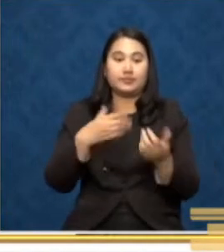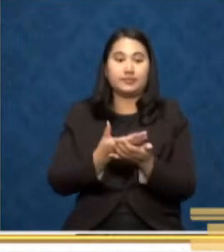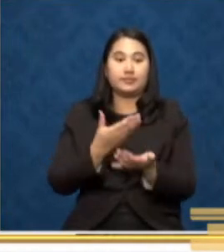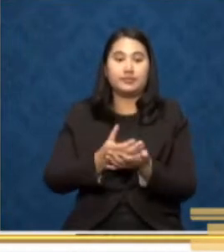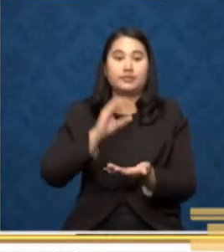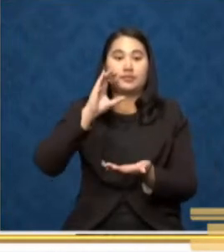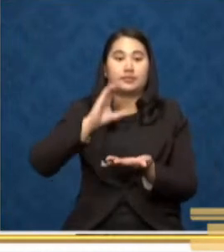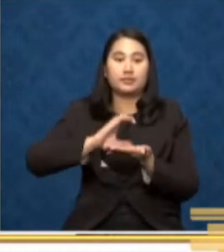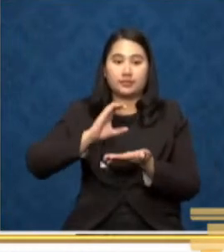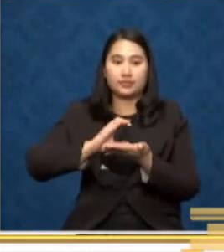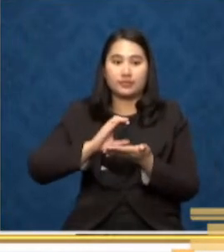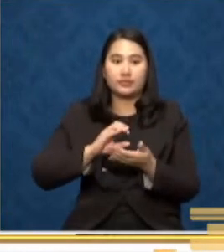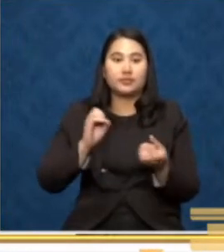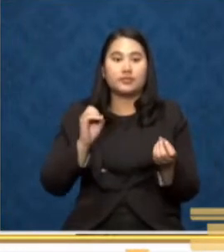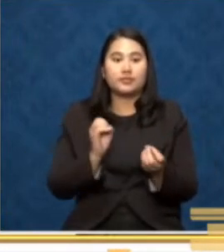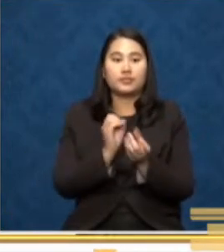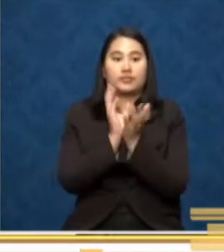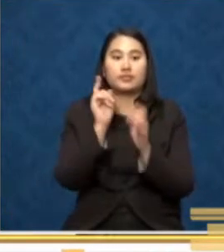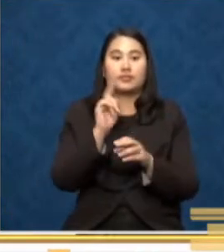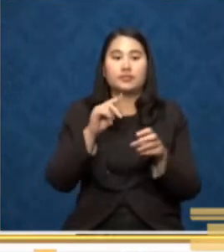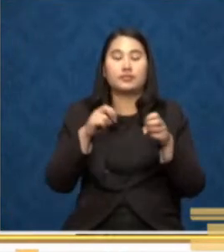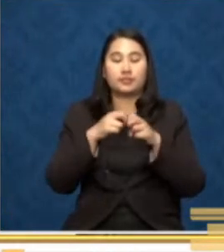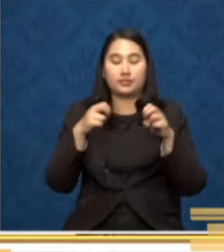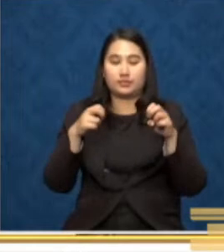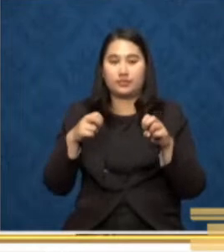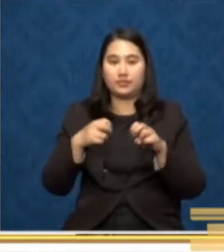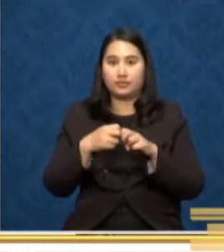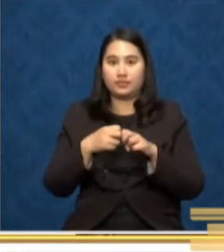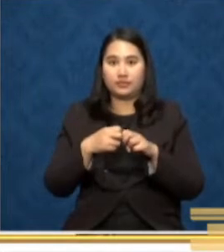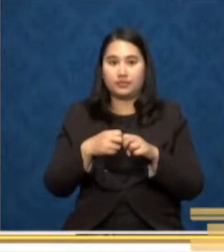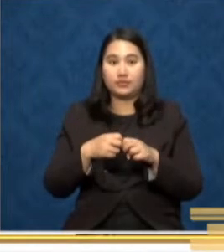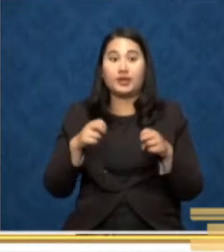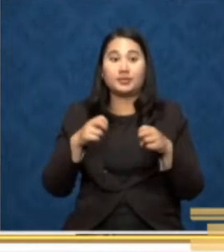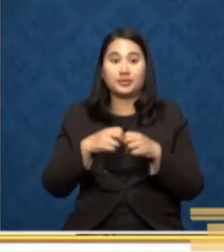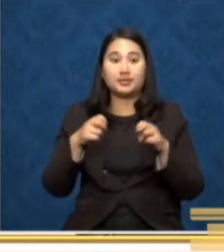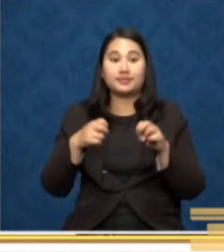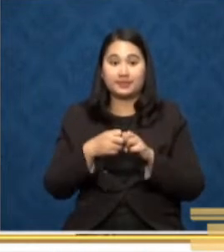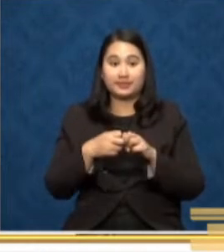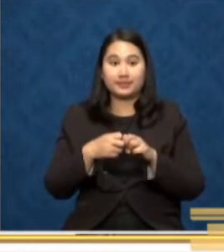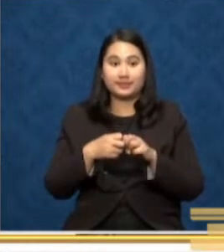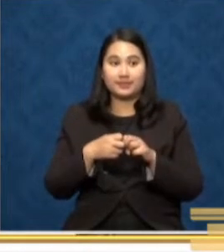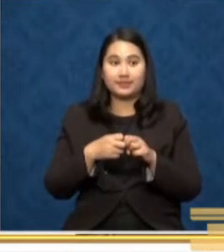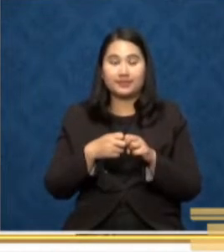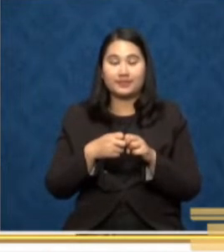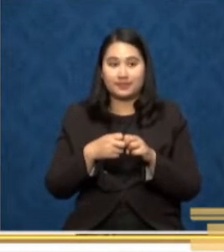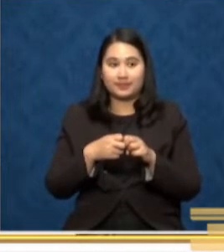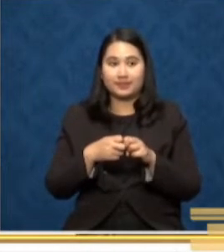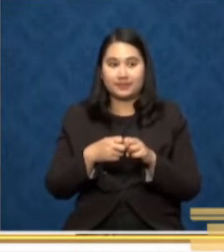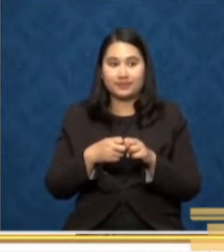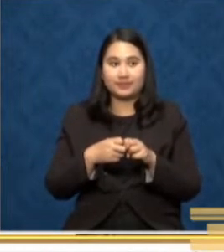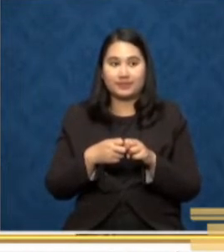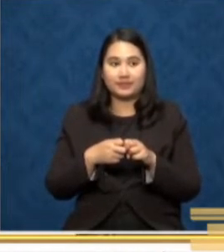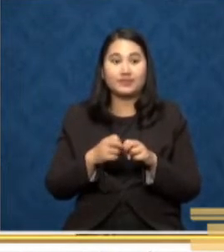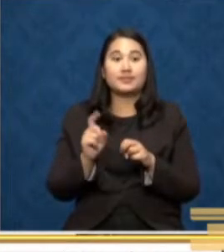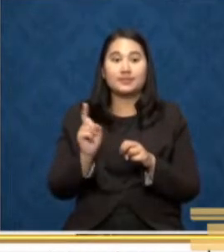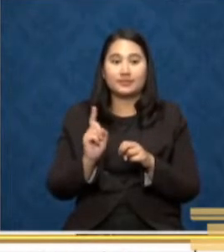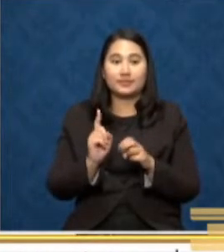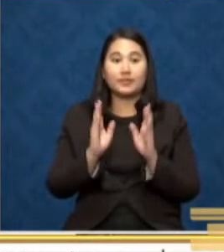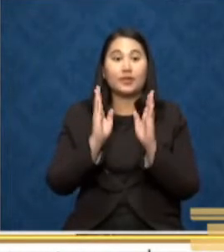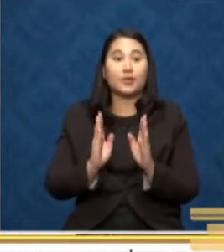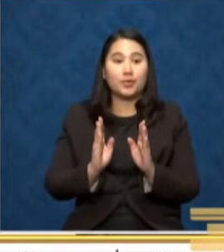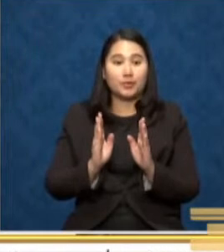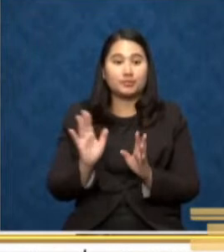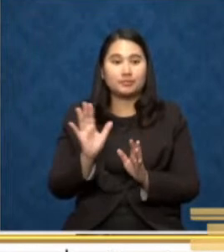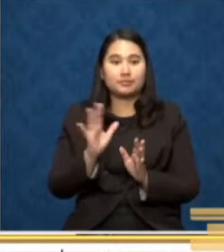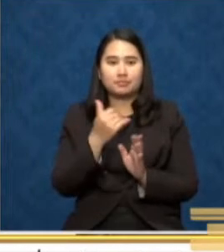าณทำให้ความรุนแรงเนี่ยมันถูกสื่อออกมาทำให้คนภายนอก